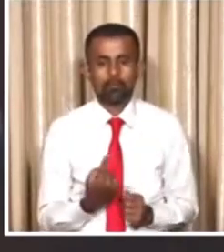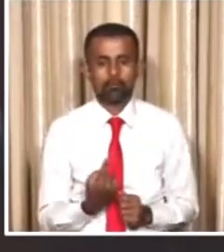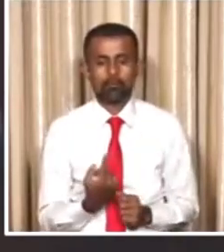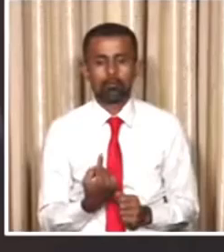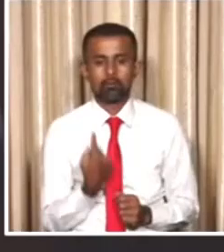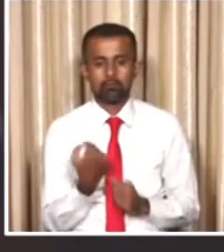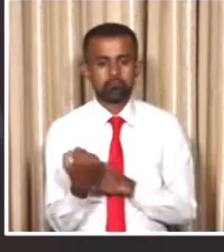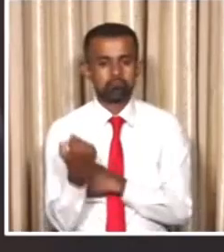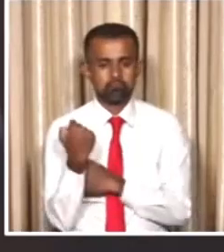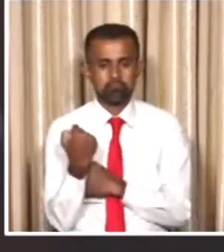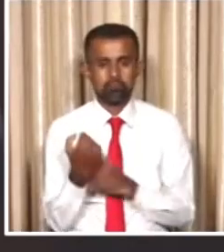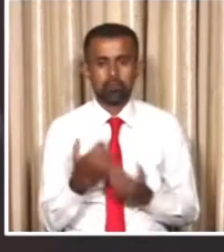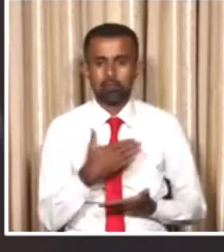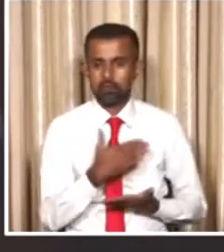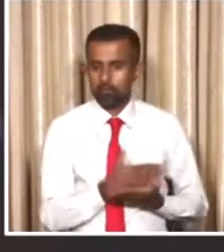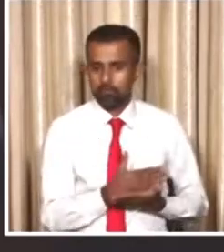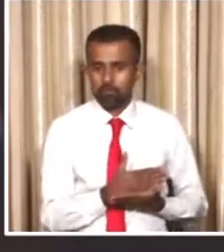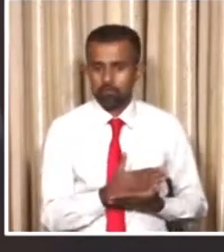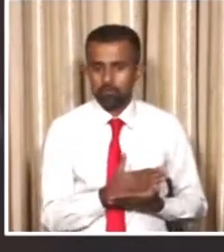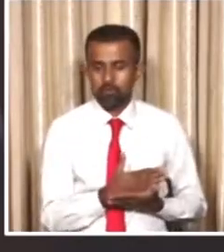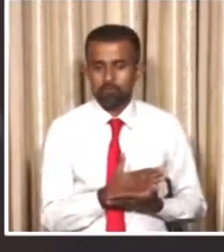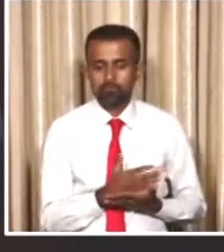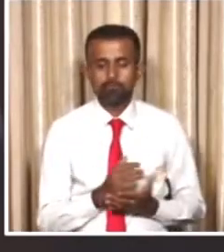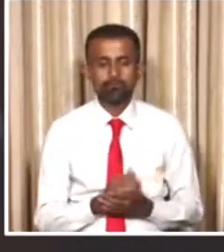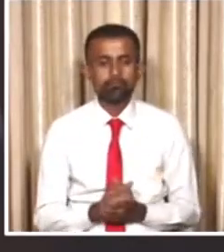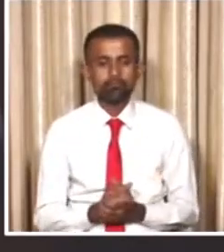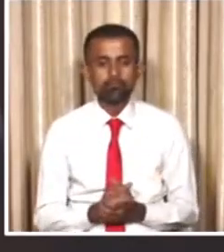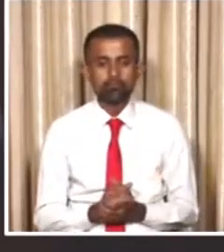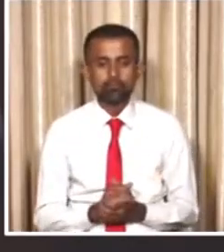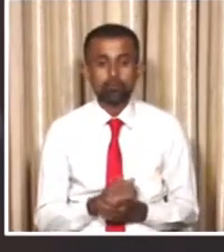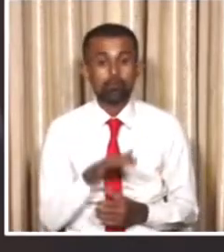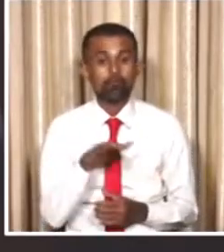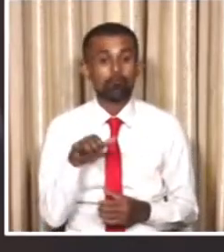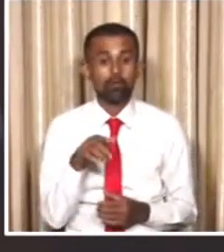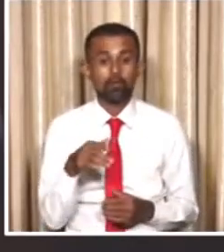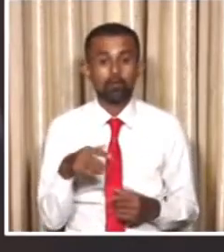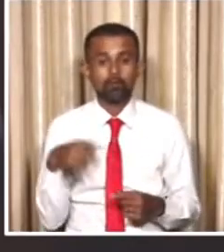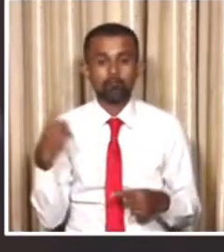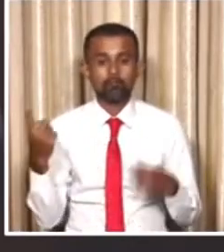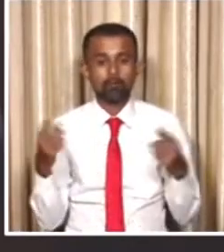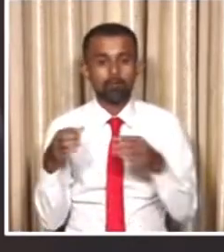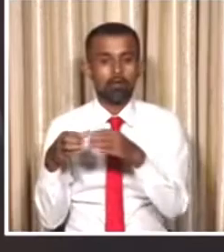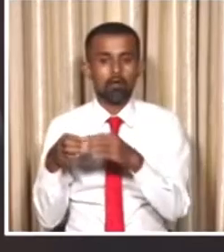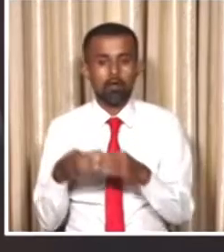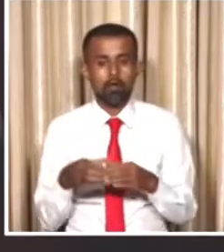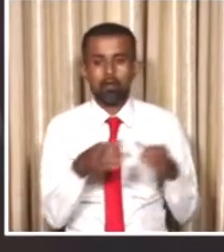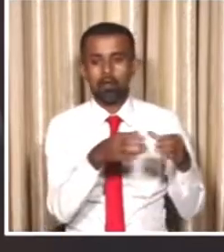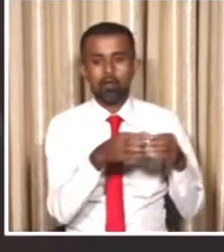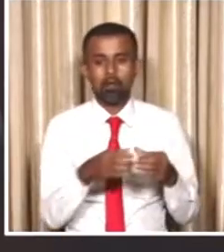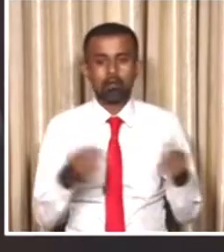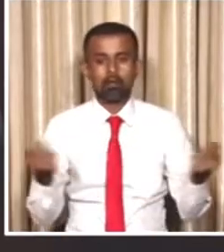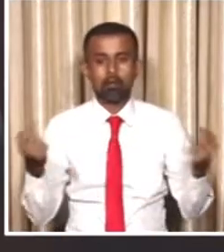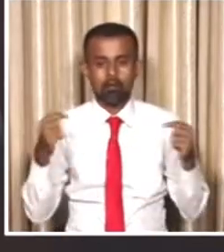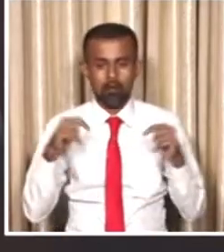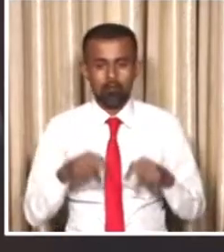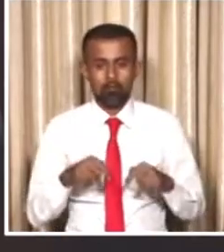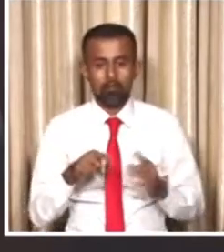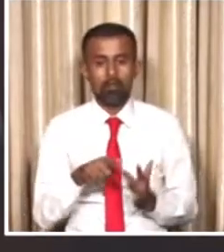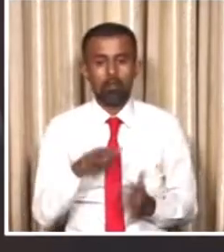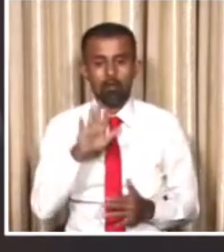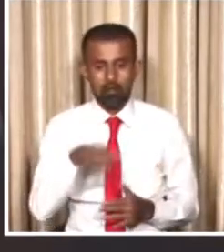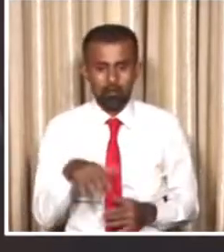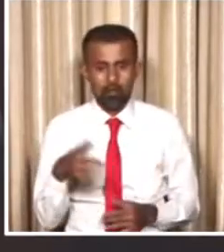ඒකාධිකාරය නවත්තලා ඒකට ඒ ක්ෂේත්‍රයට විවිධ කණ්ඩායම් වලට එන්න ආරාධනා